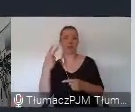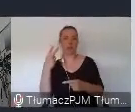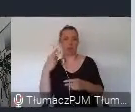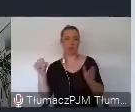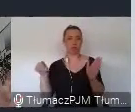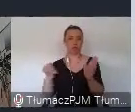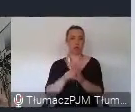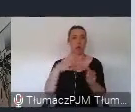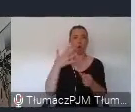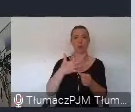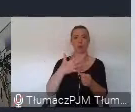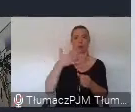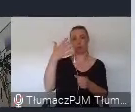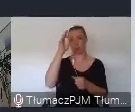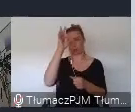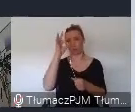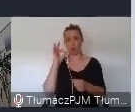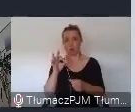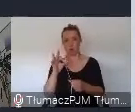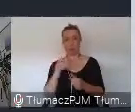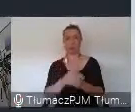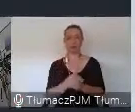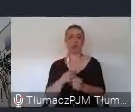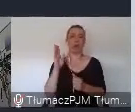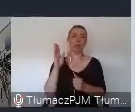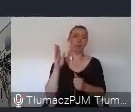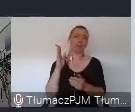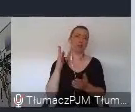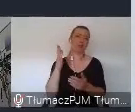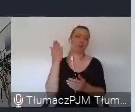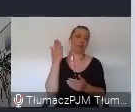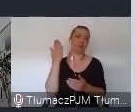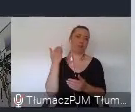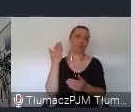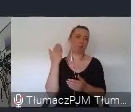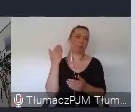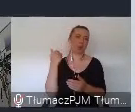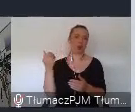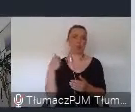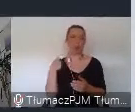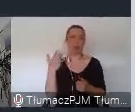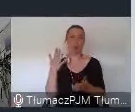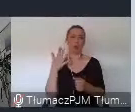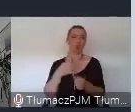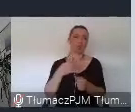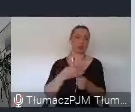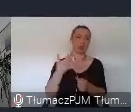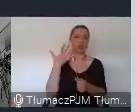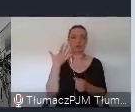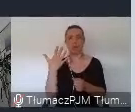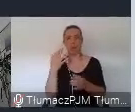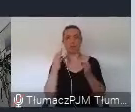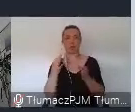Niedawno przyzwyczajaliśmy się do wartości 40%, dziś już mamy o 15% więcej. W zakresie